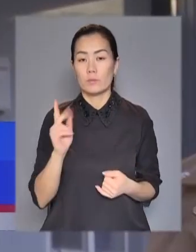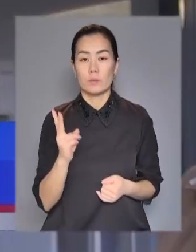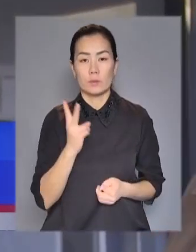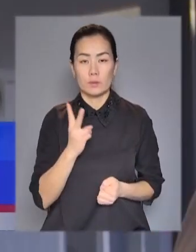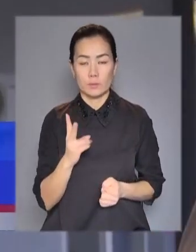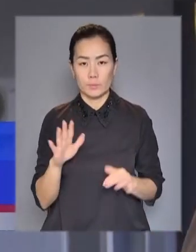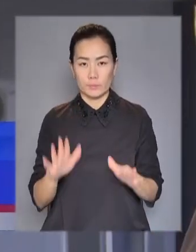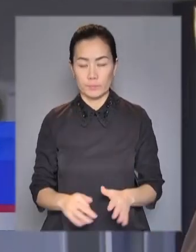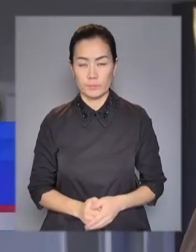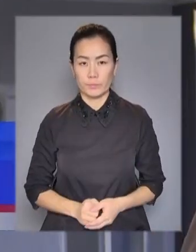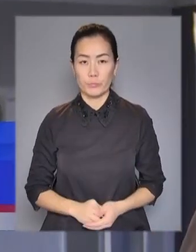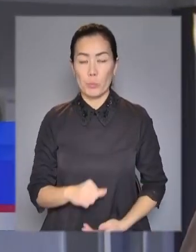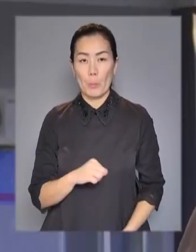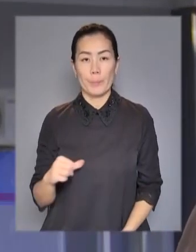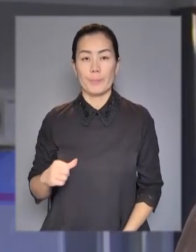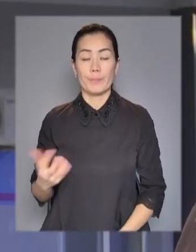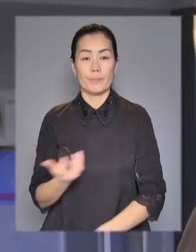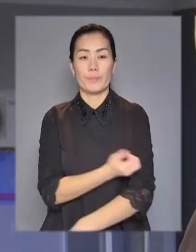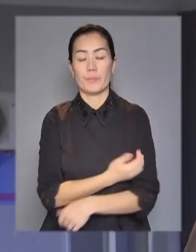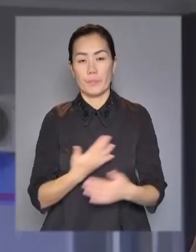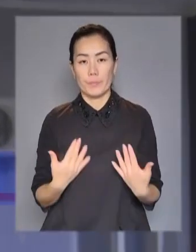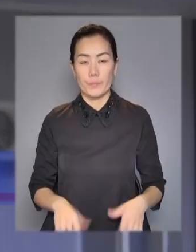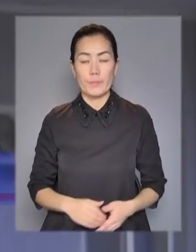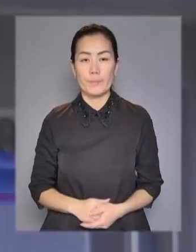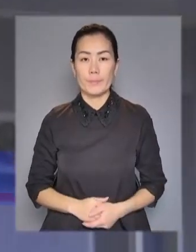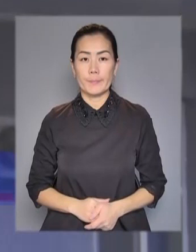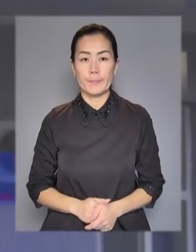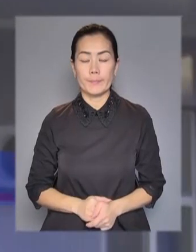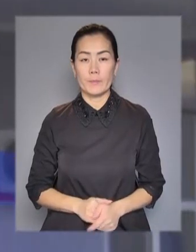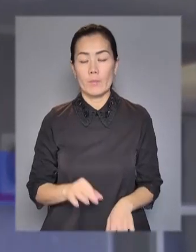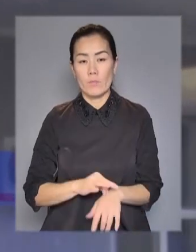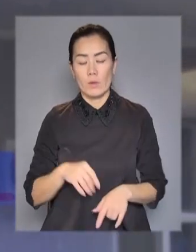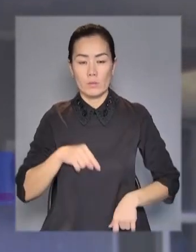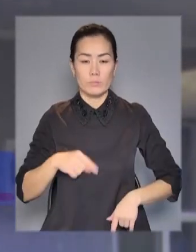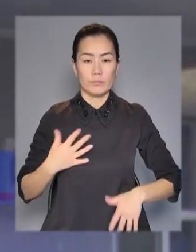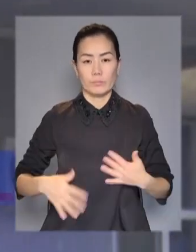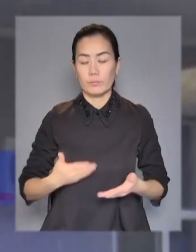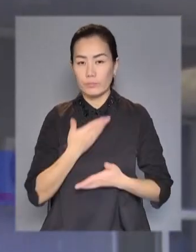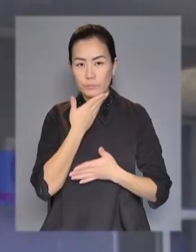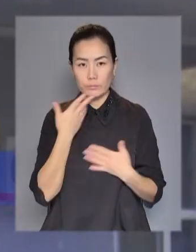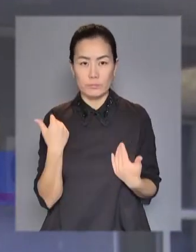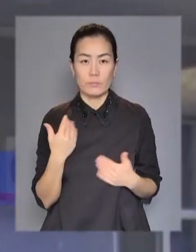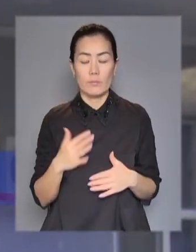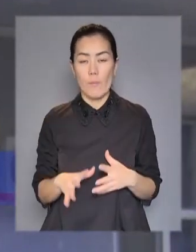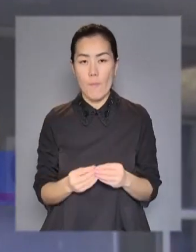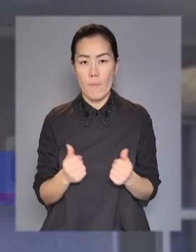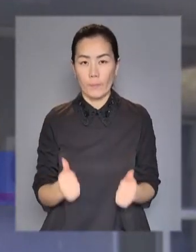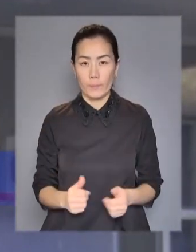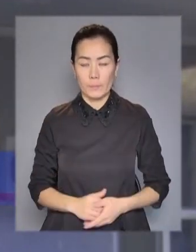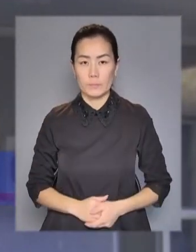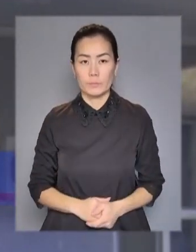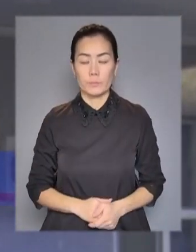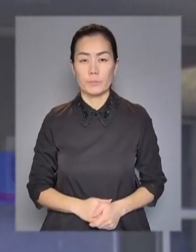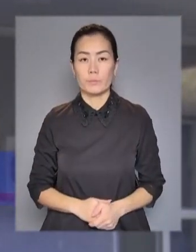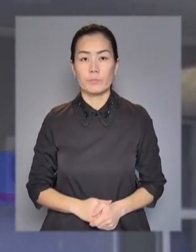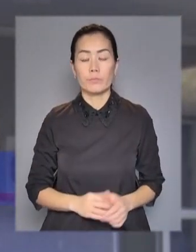екінші қалалық емханадан өз басым сол екпені алып шығып тұрмын. Ешқандай аурусыну болған жоқ, көңіл күйім жақсы.